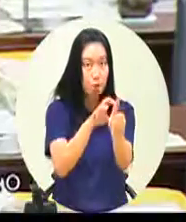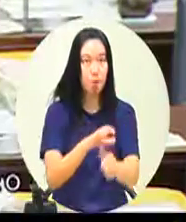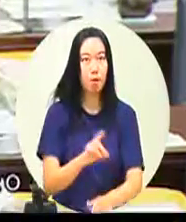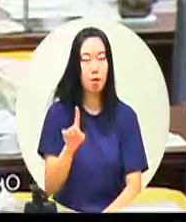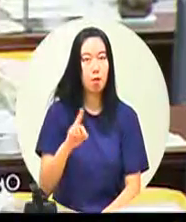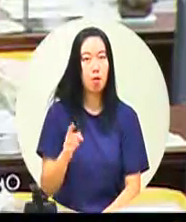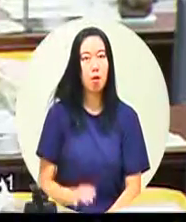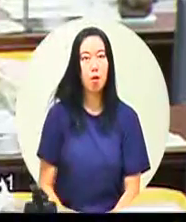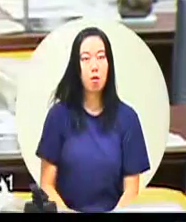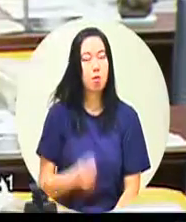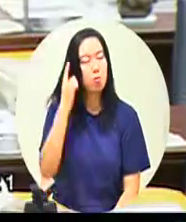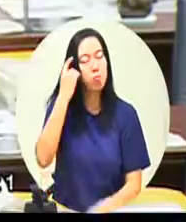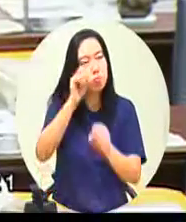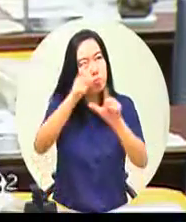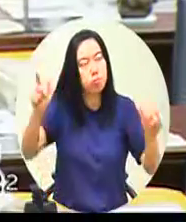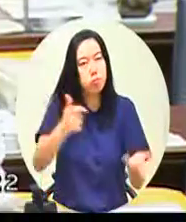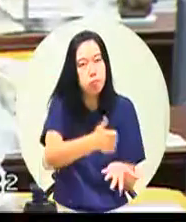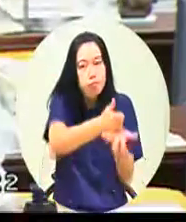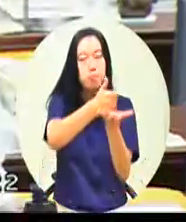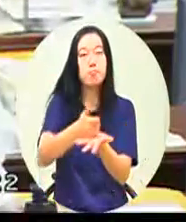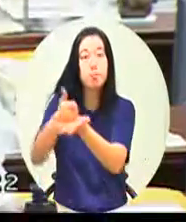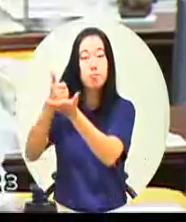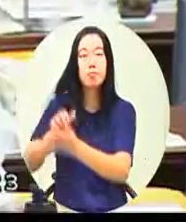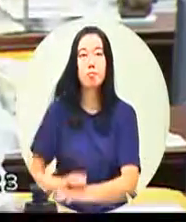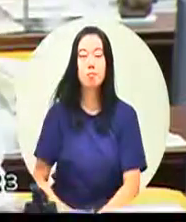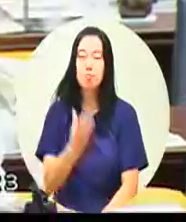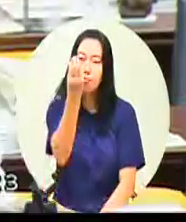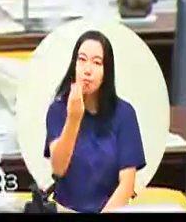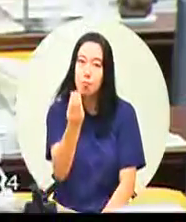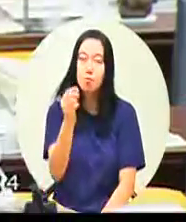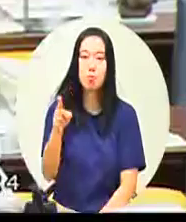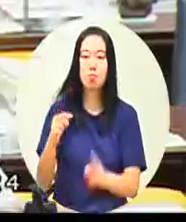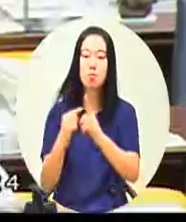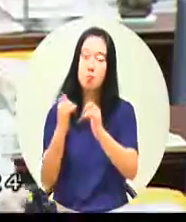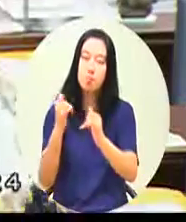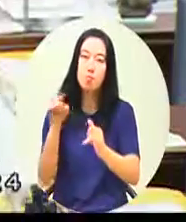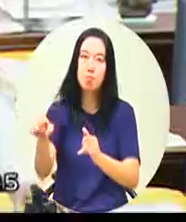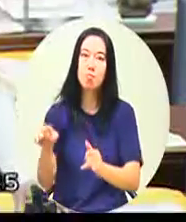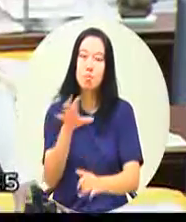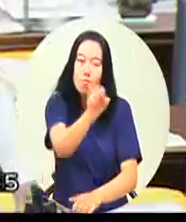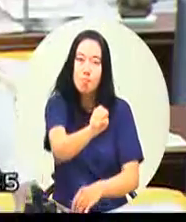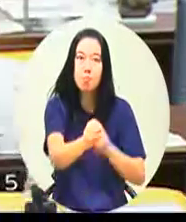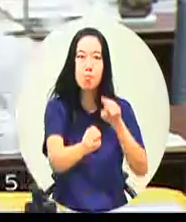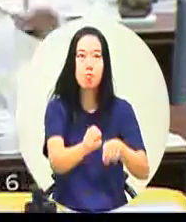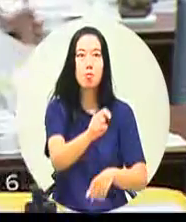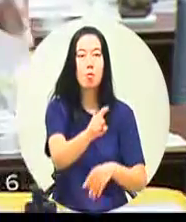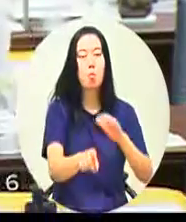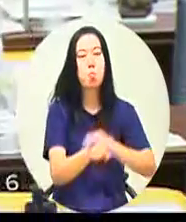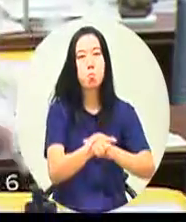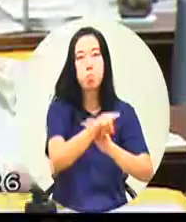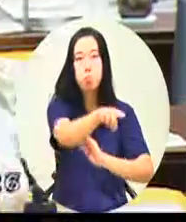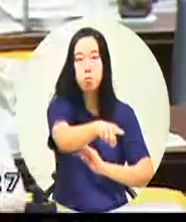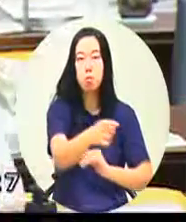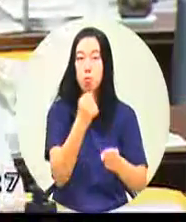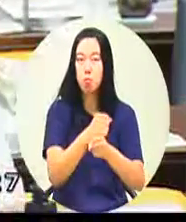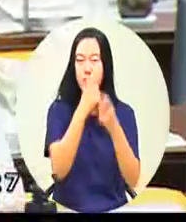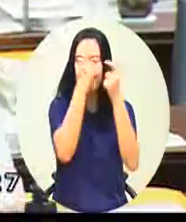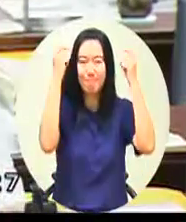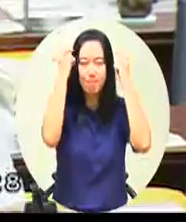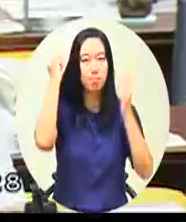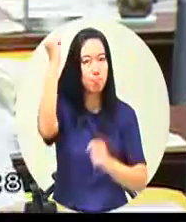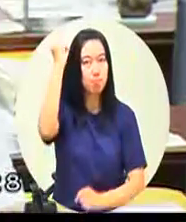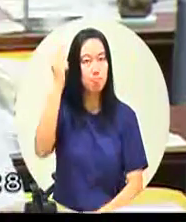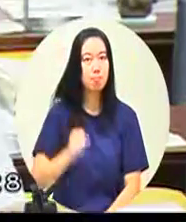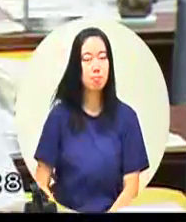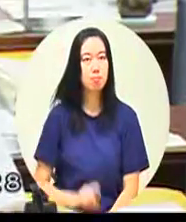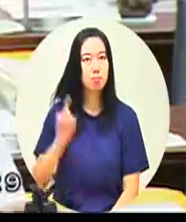多元的声音里面，他们少数人其实是长久占据所谓的不法利益来做抗争，他们所要追求